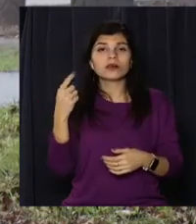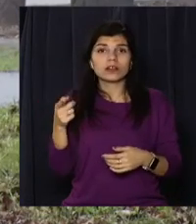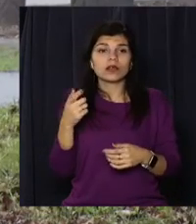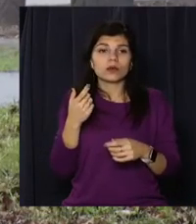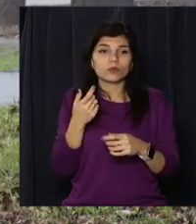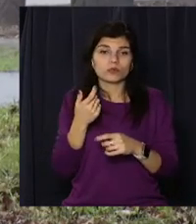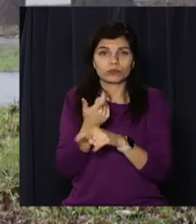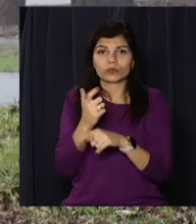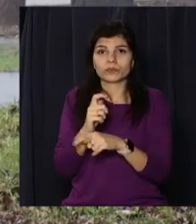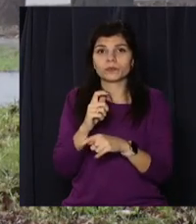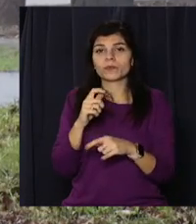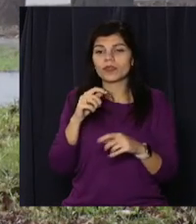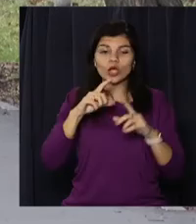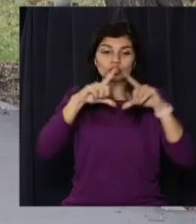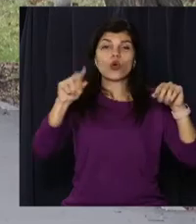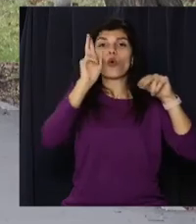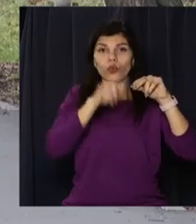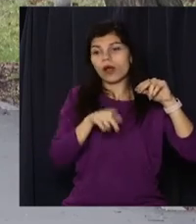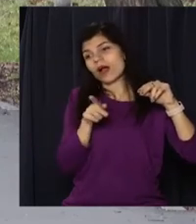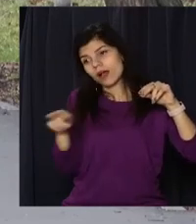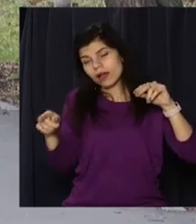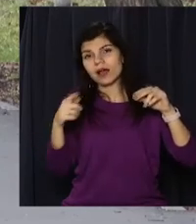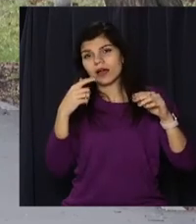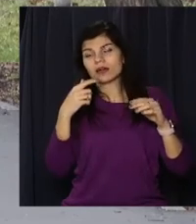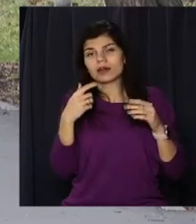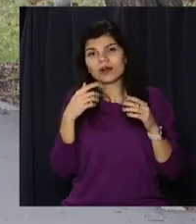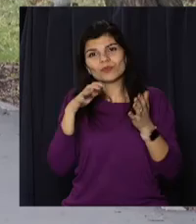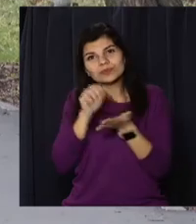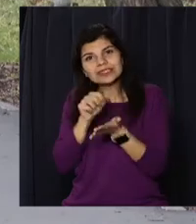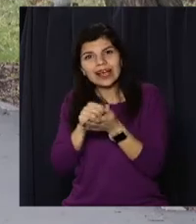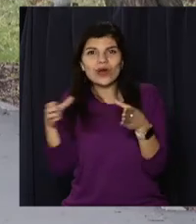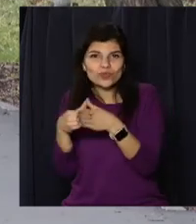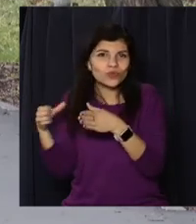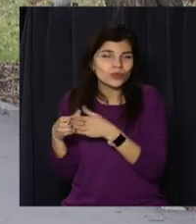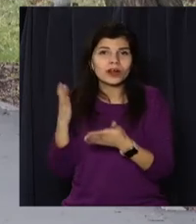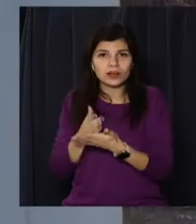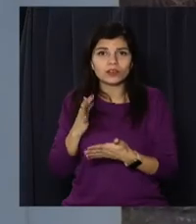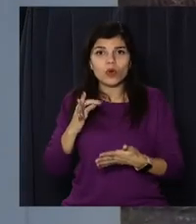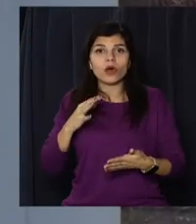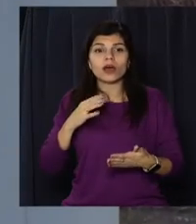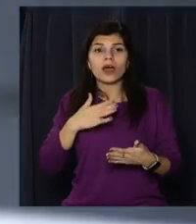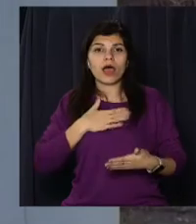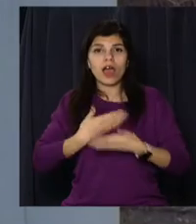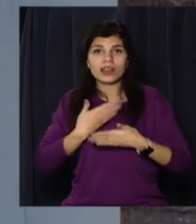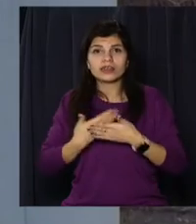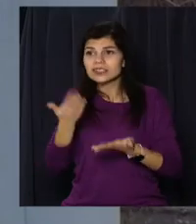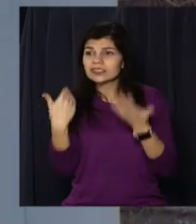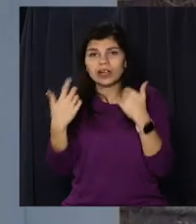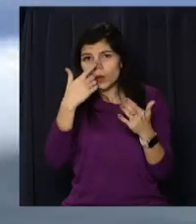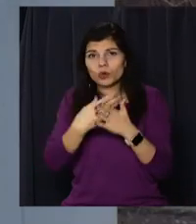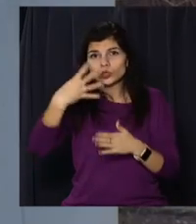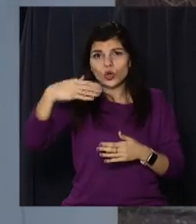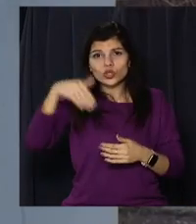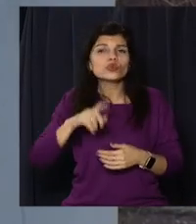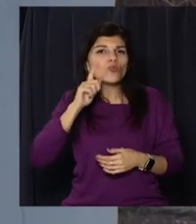мережа позашкільних закладів освіти – 36, понад 800 різноманітних гуртків. До активностей поза школою залучені майже 40